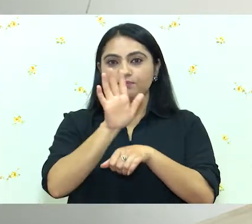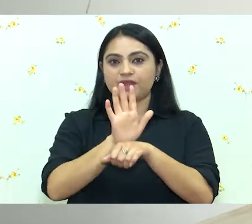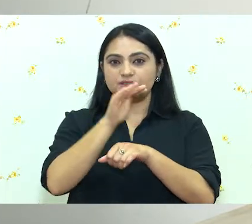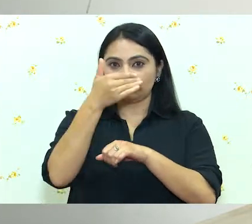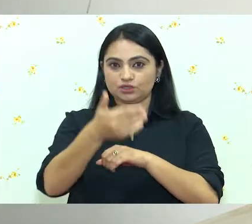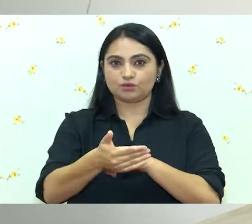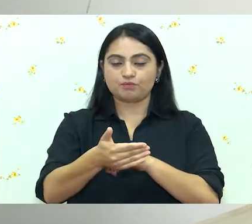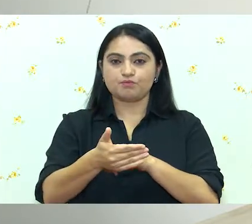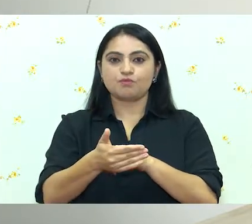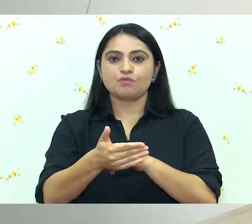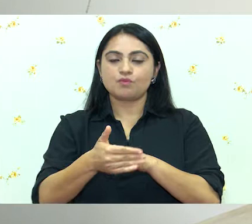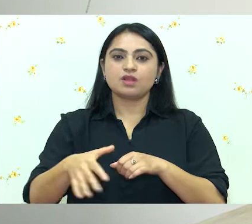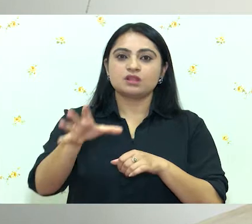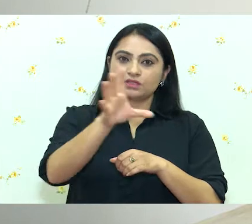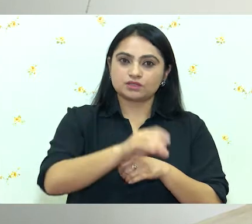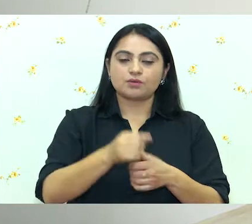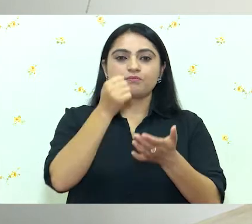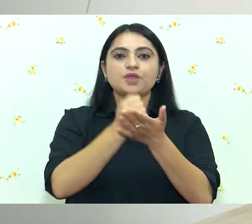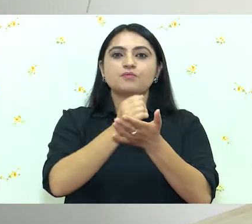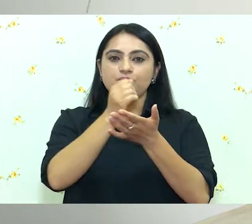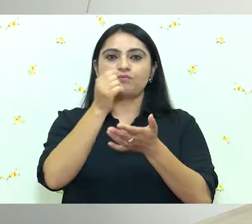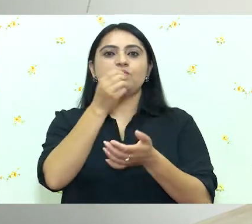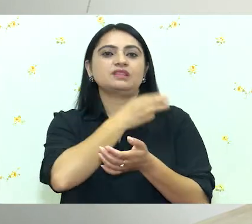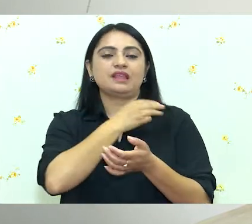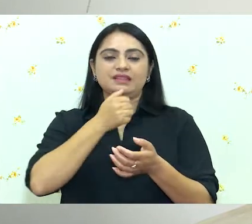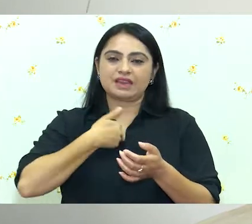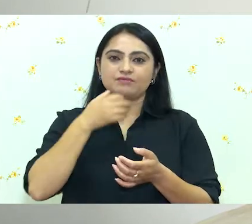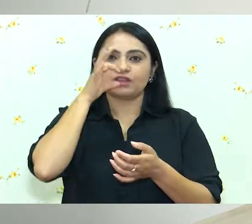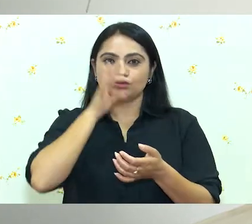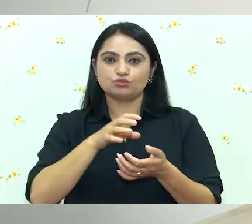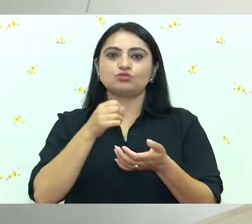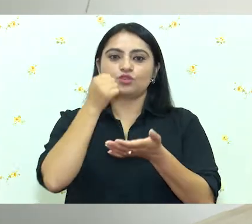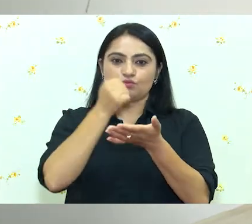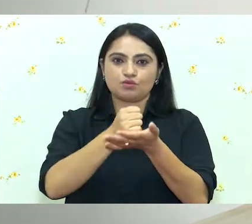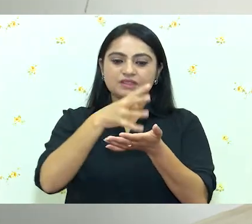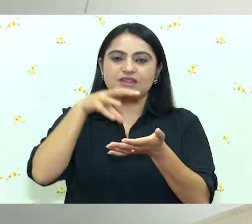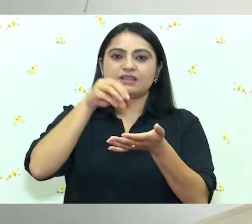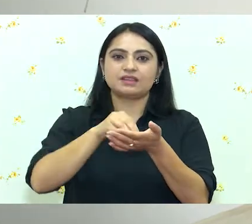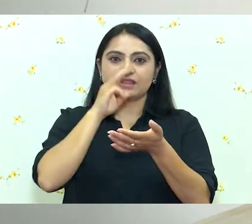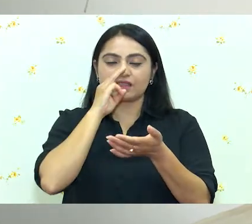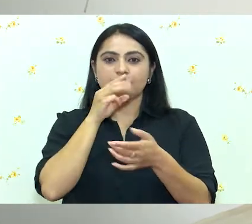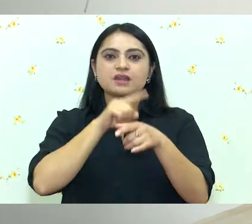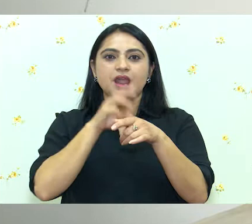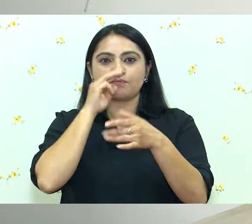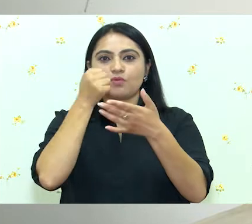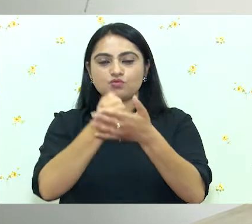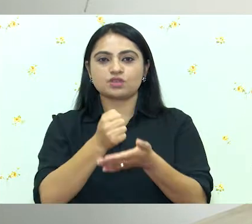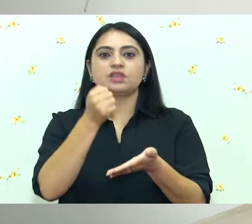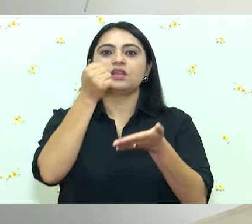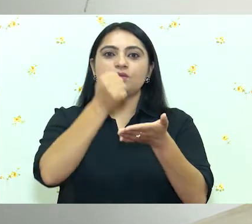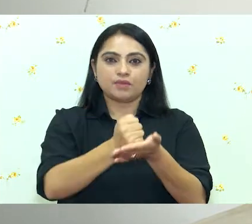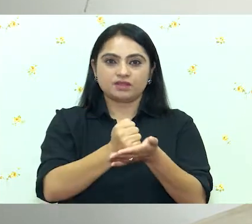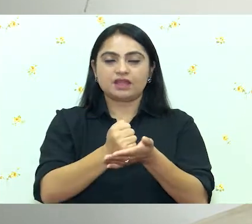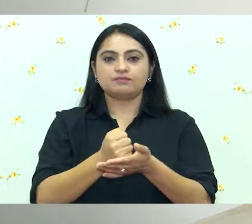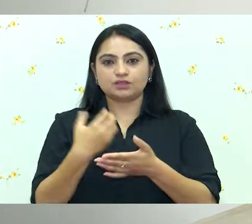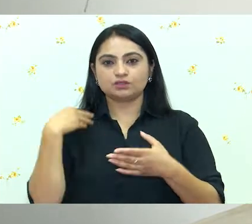बजेसम्म प्रत्येक मतदाताले आफूलाई तोकिएको मतदान केन्द्रमा समयमै पुगी मतदानमा सहभागी हुनुपर्दछ। त्यसको